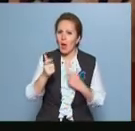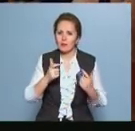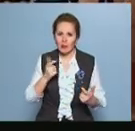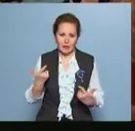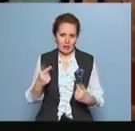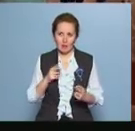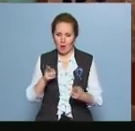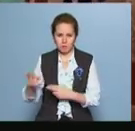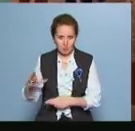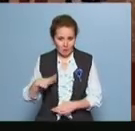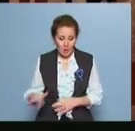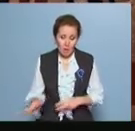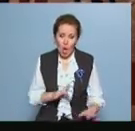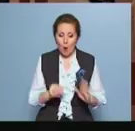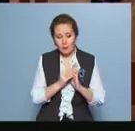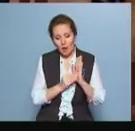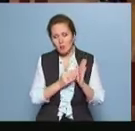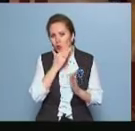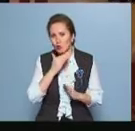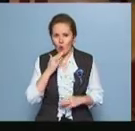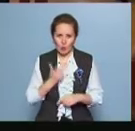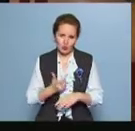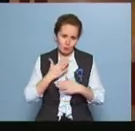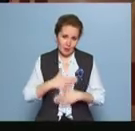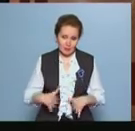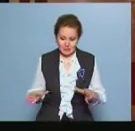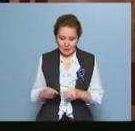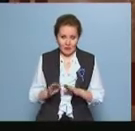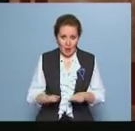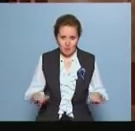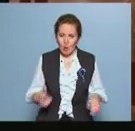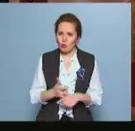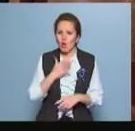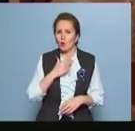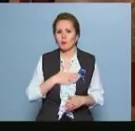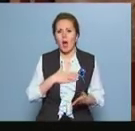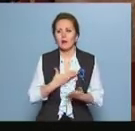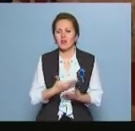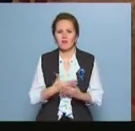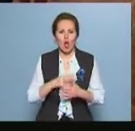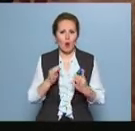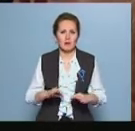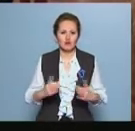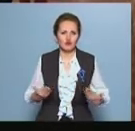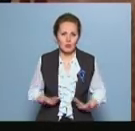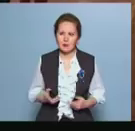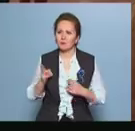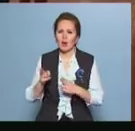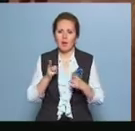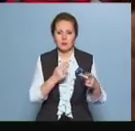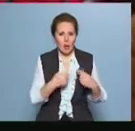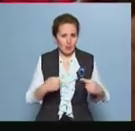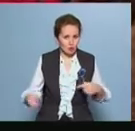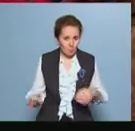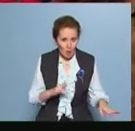придумываются какие-то новые мероприятия, очень приятно. Мы с детками вот очень ведем активный образ жизни, ездим на различные